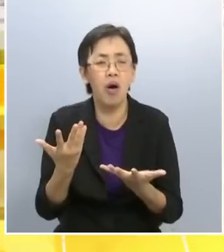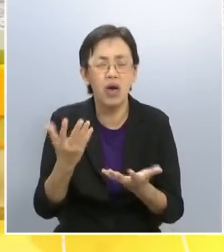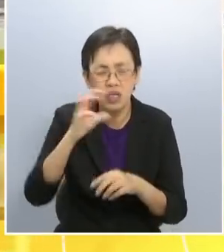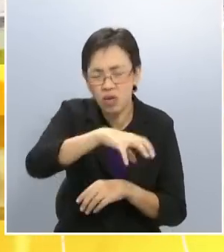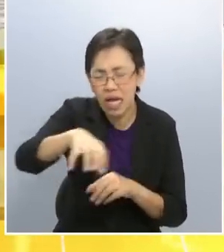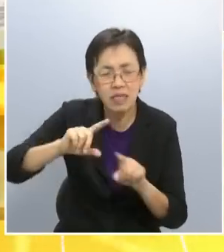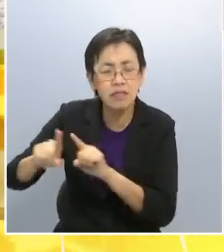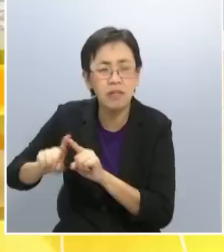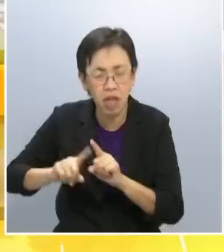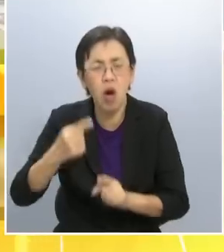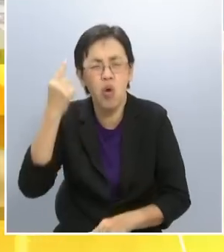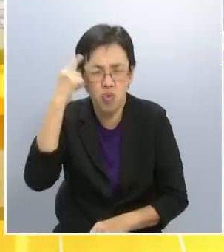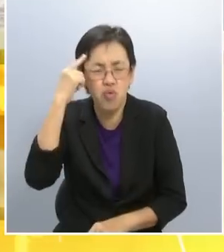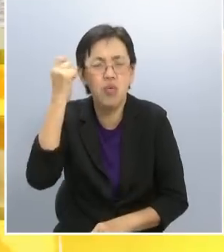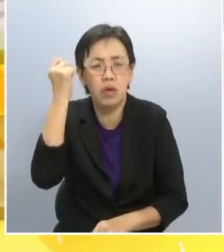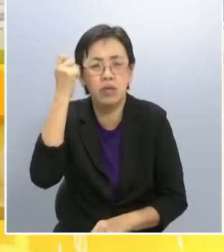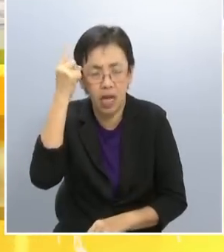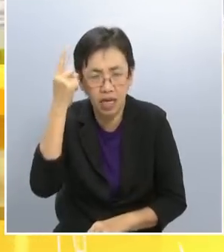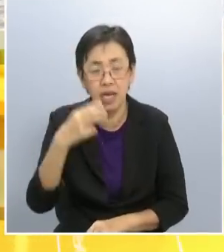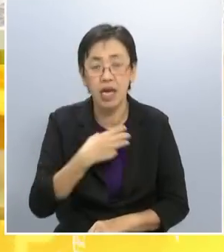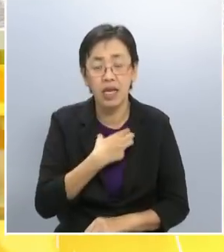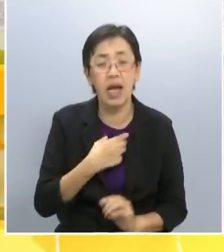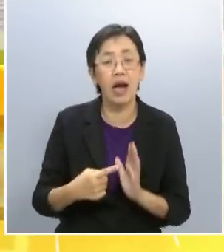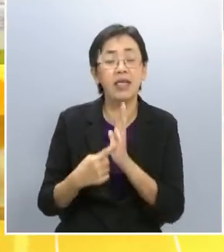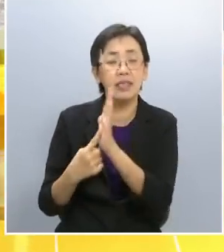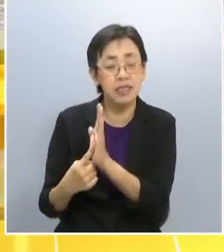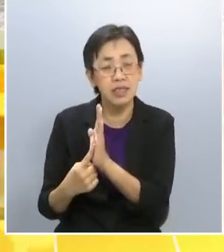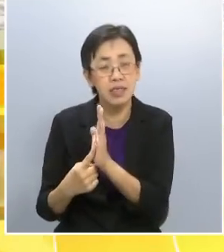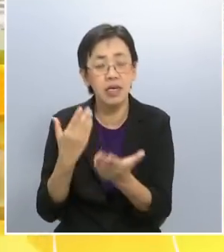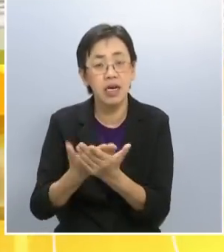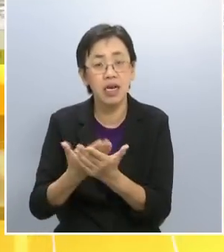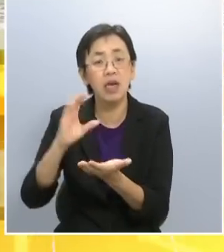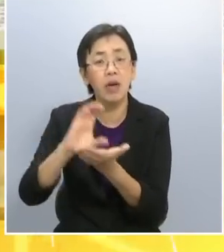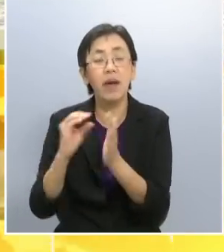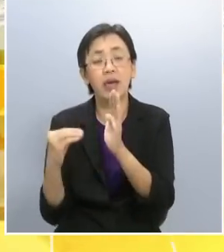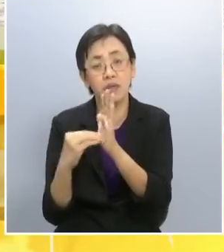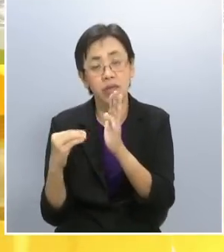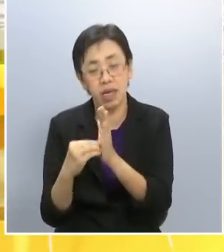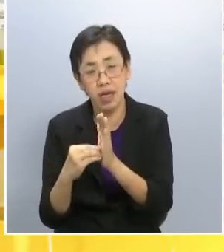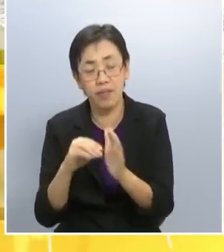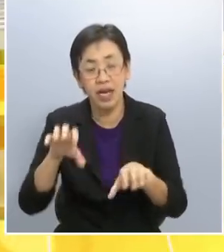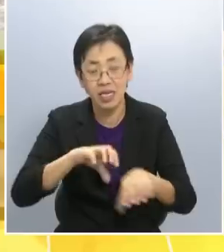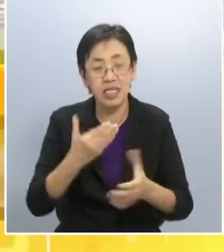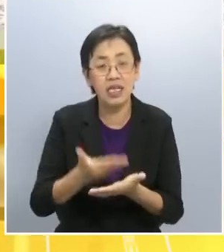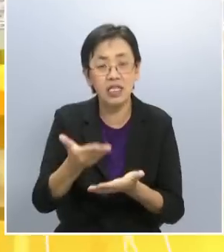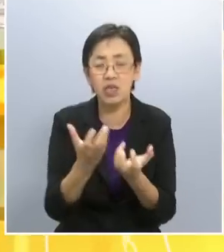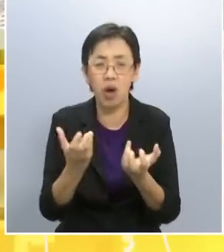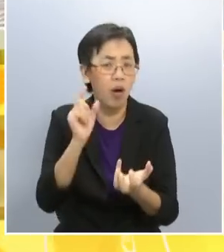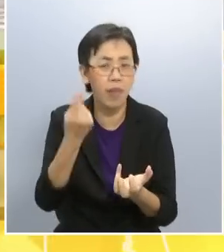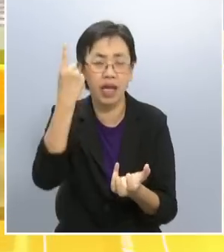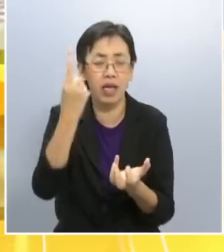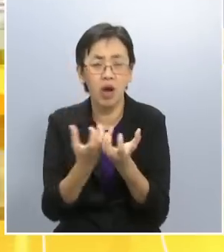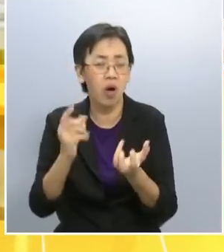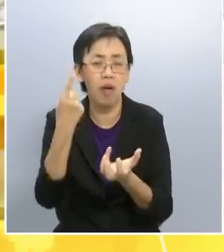ก็ขอให้ท่านได้นำเสนอใช้งบประมาณของกทมเนี่ยจัดซื้อของใหม่ของใหม่หมดเพราะ